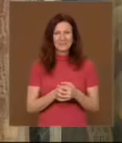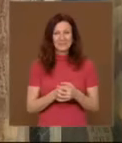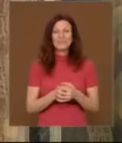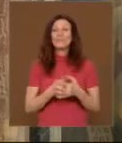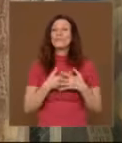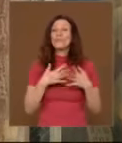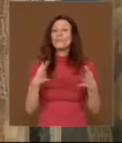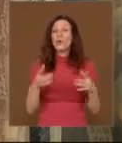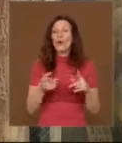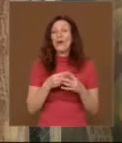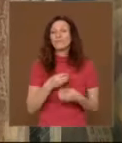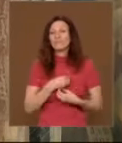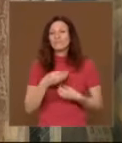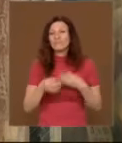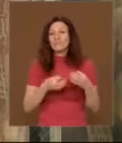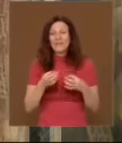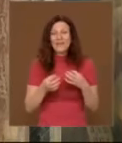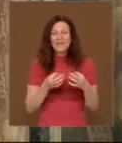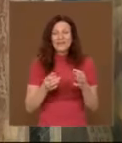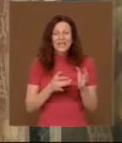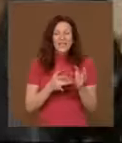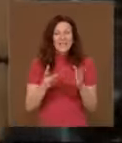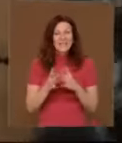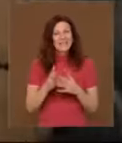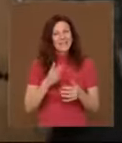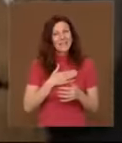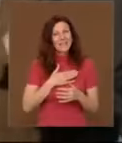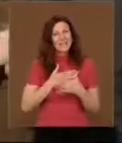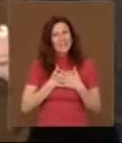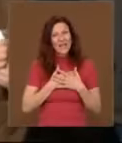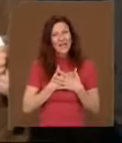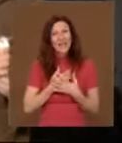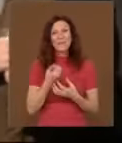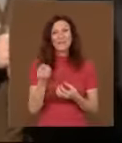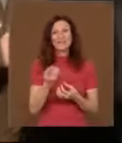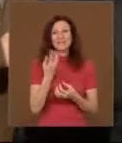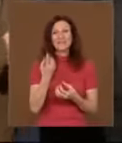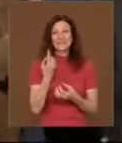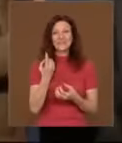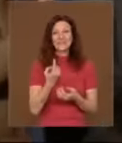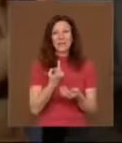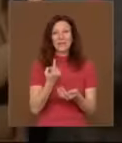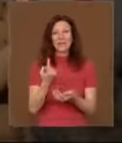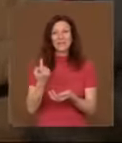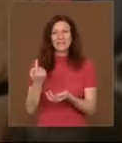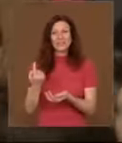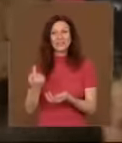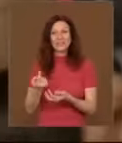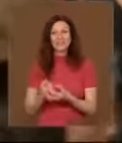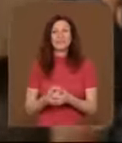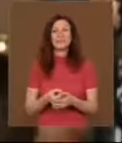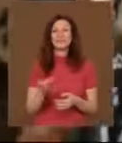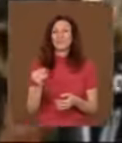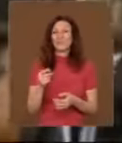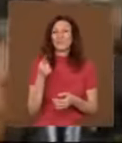Много от вярващите християни вече с запалените свещички, с тези